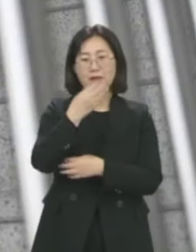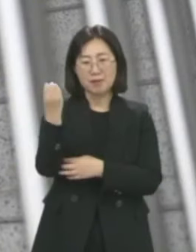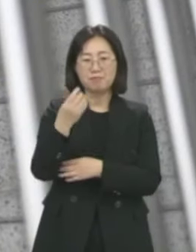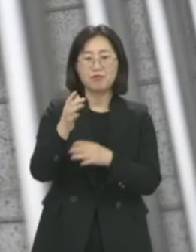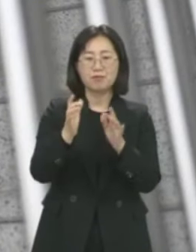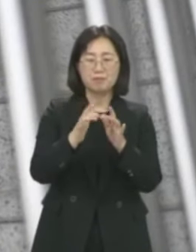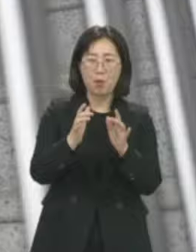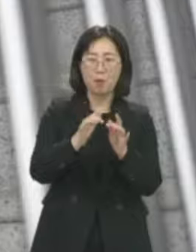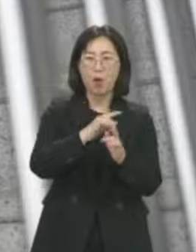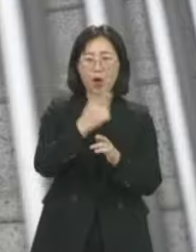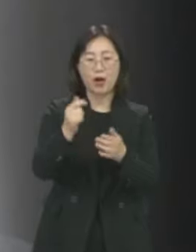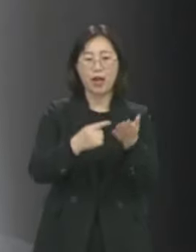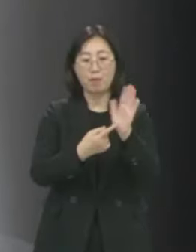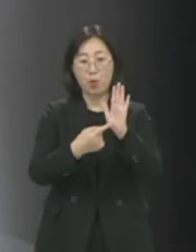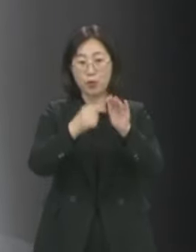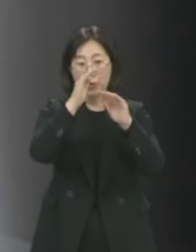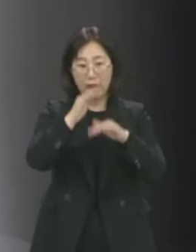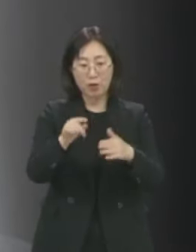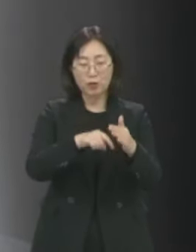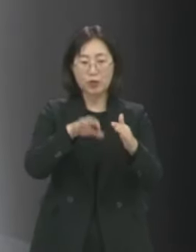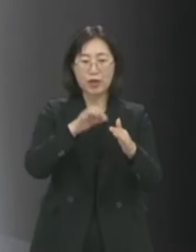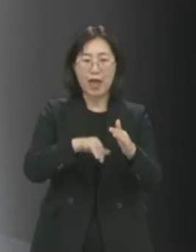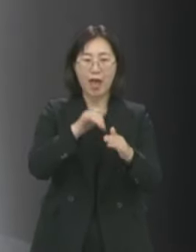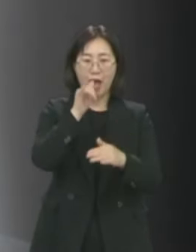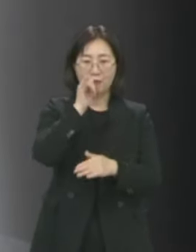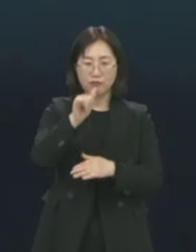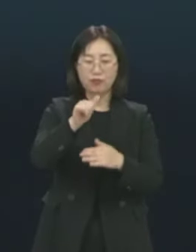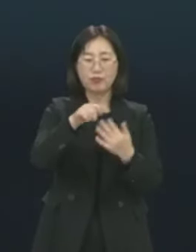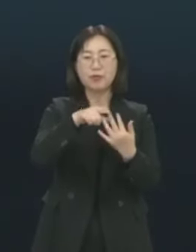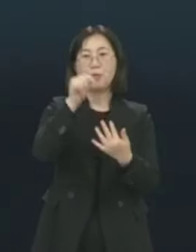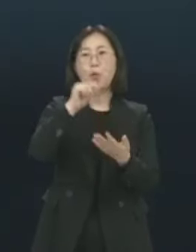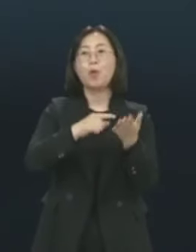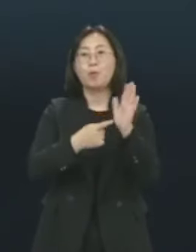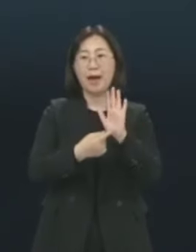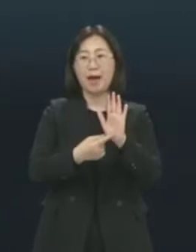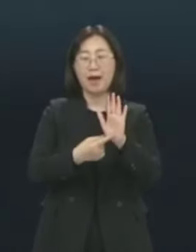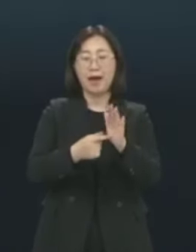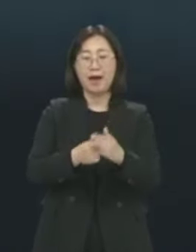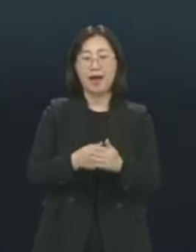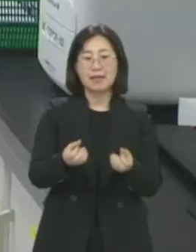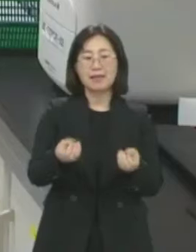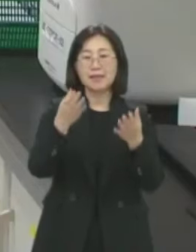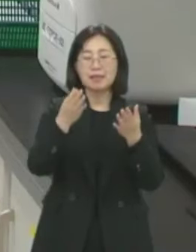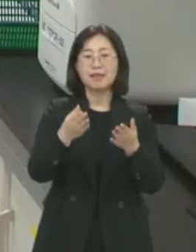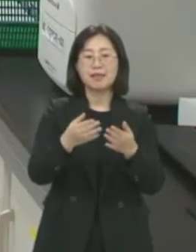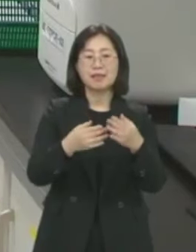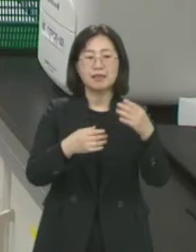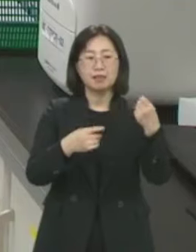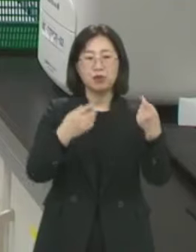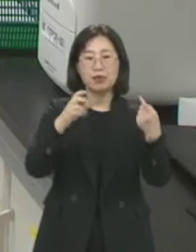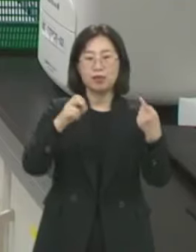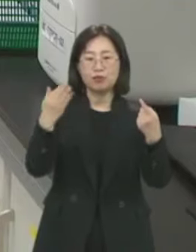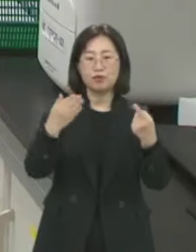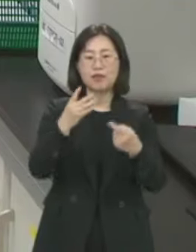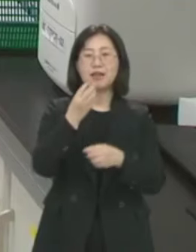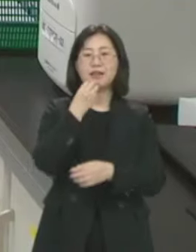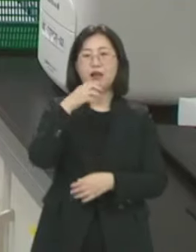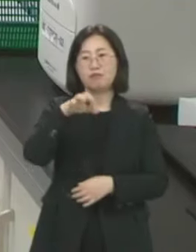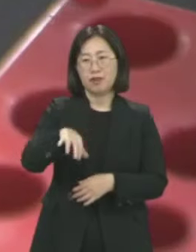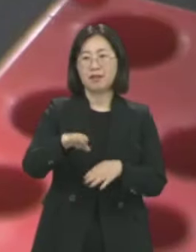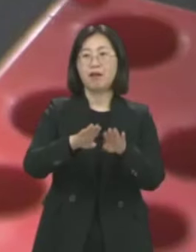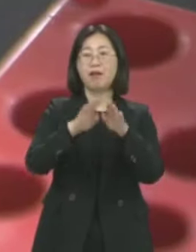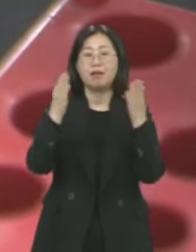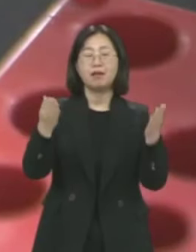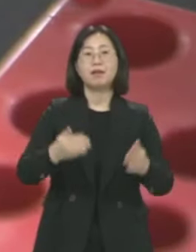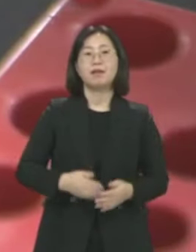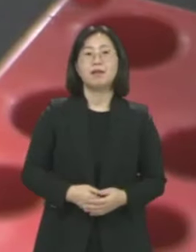부문에 발표된 기사 가운데 우수 보도물을 시상하고 있으며 시상식은 오는 29일 서울 AT센터에서